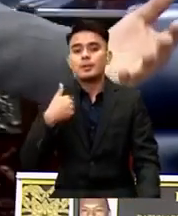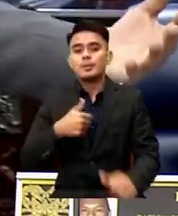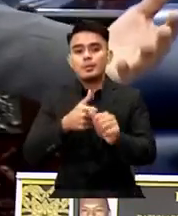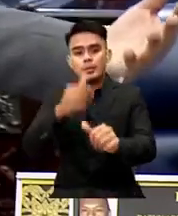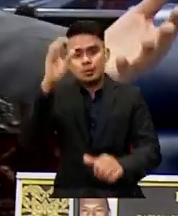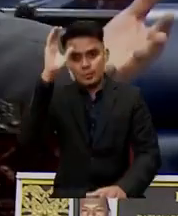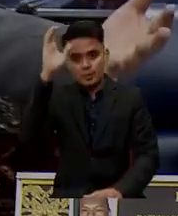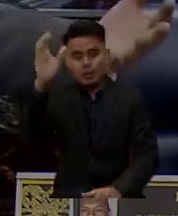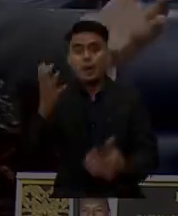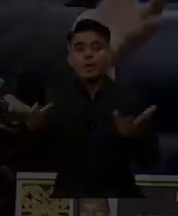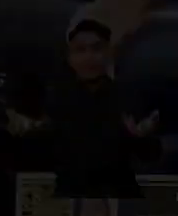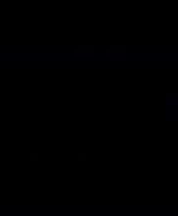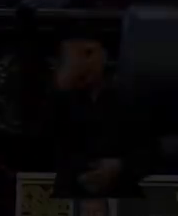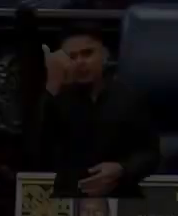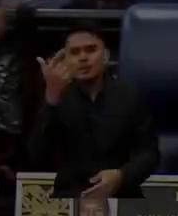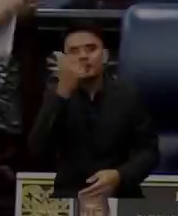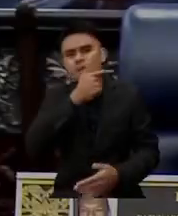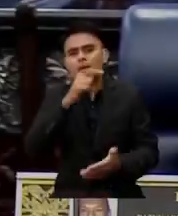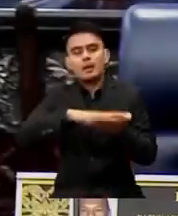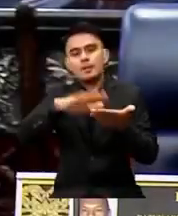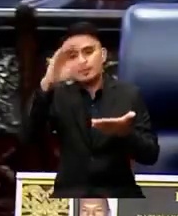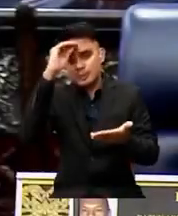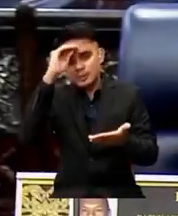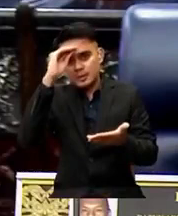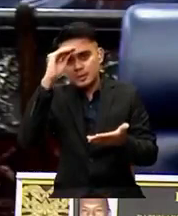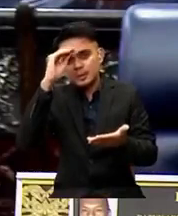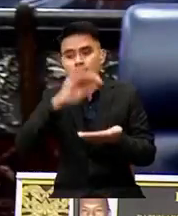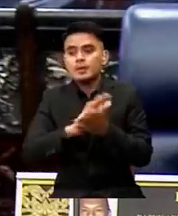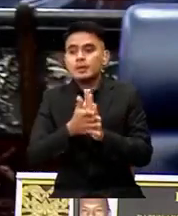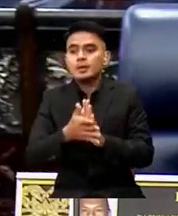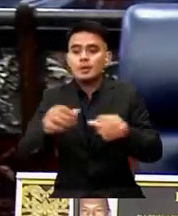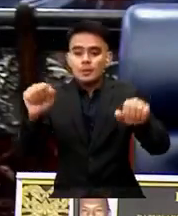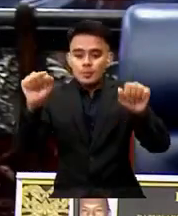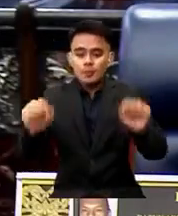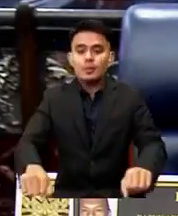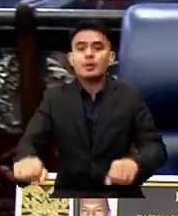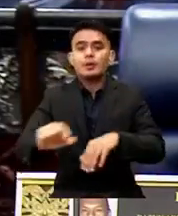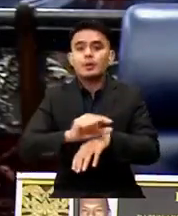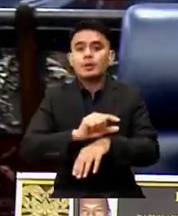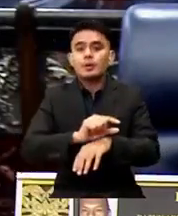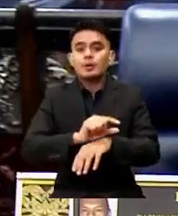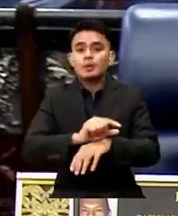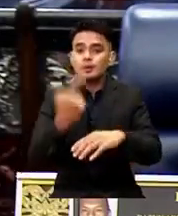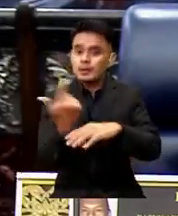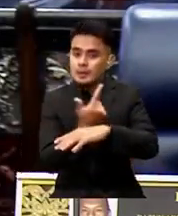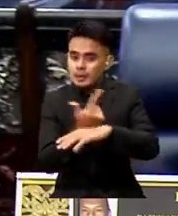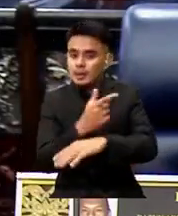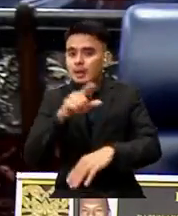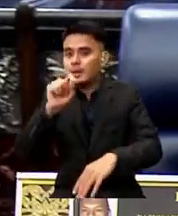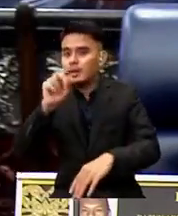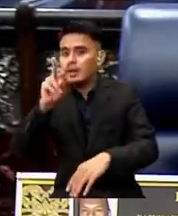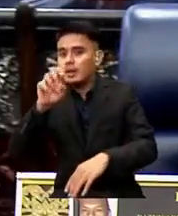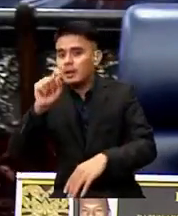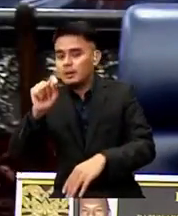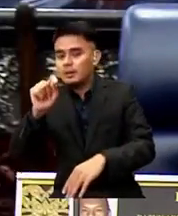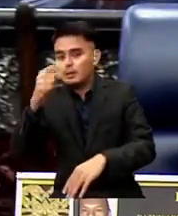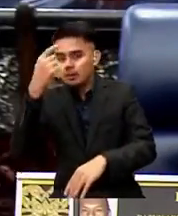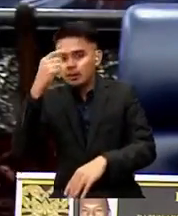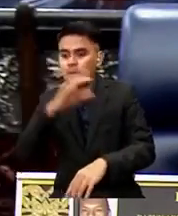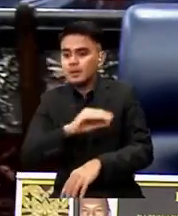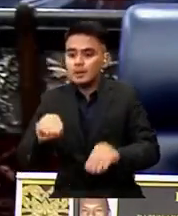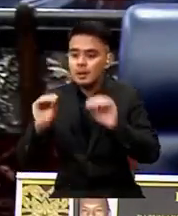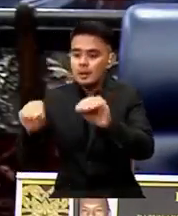bawa anak-anak tempatan kita untuk buat masuk attend dalam TVET ini, kita train dia bagaimana boleh mengajar mereka